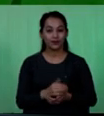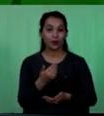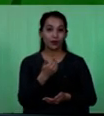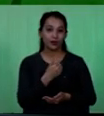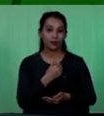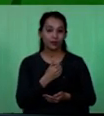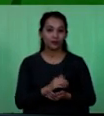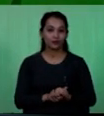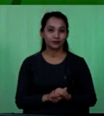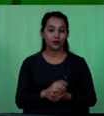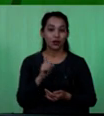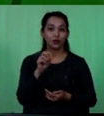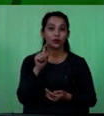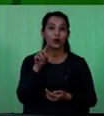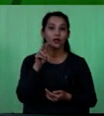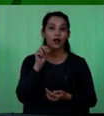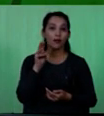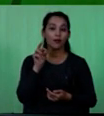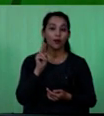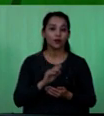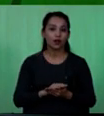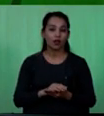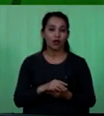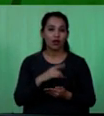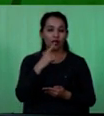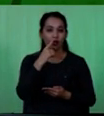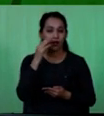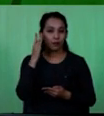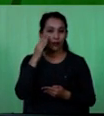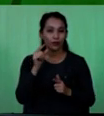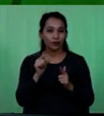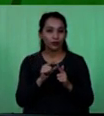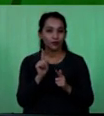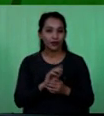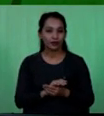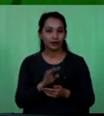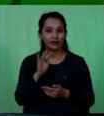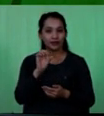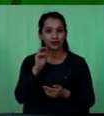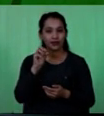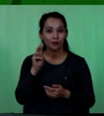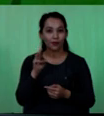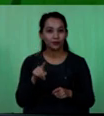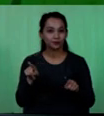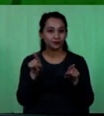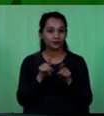Xohlamoq. Xohlamoq so'ziga yaqin ma'noli so'z bu istamoq.